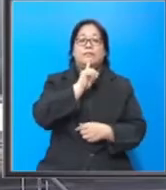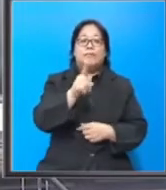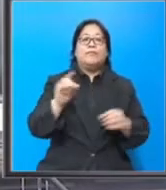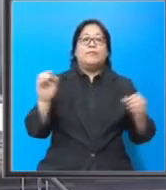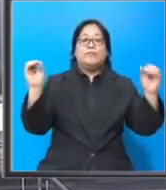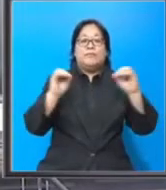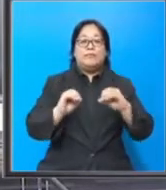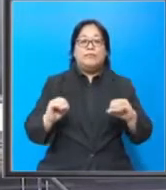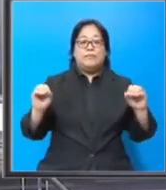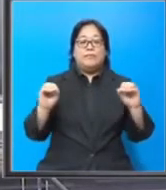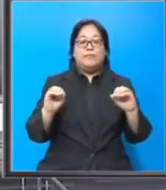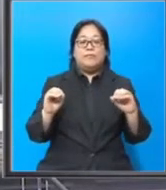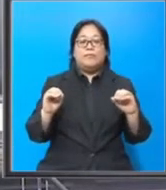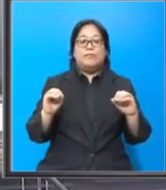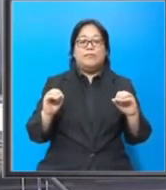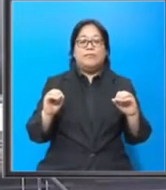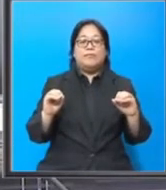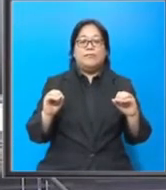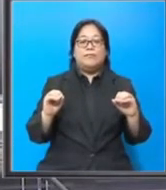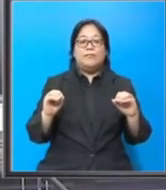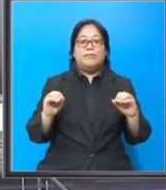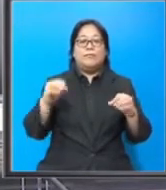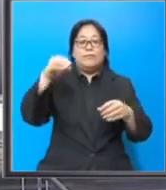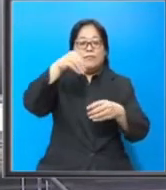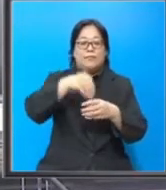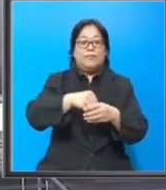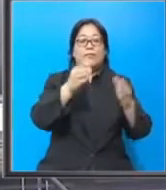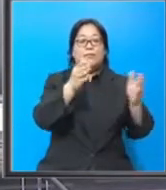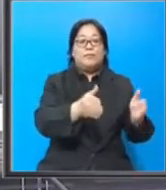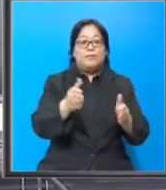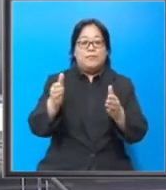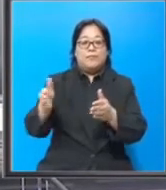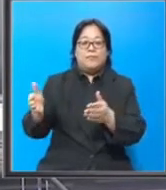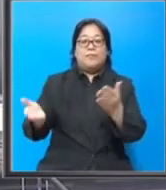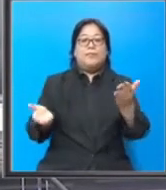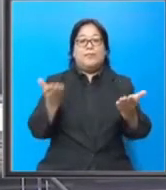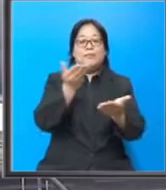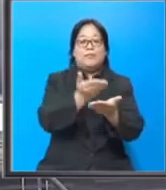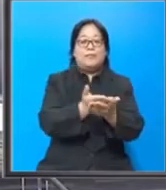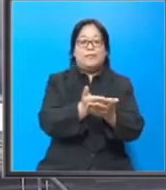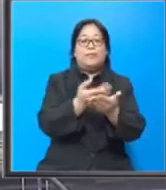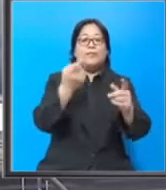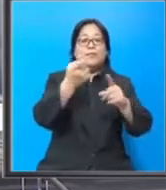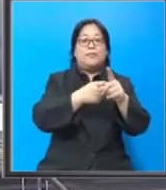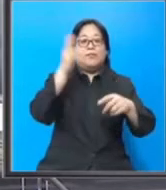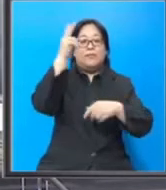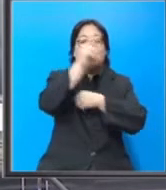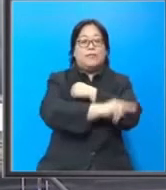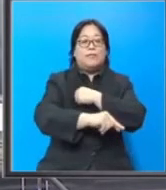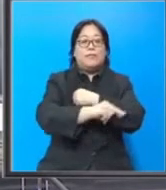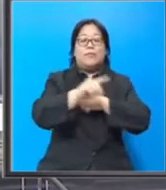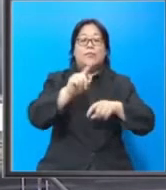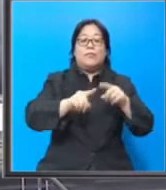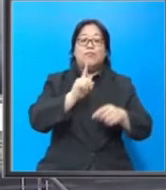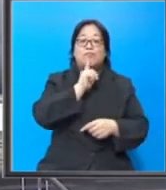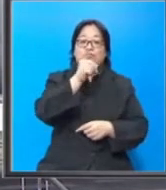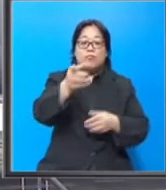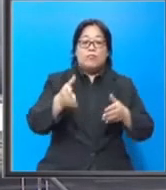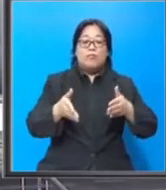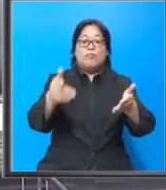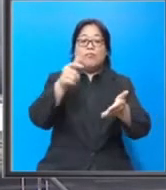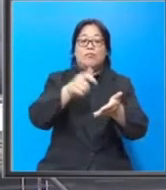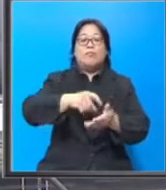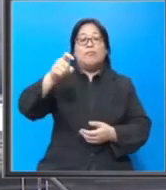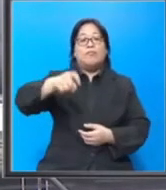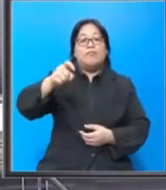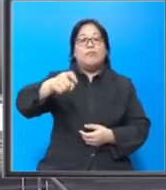walaupun tiada dalam eh celana ataupun dalam cadangan diangkat oleh kerajaan negeri pada religinya jalani